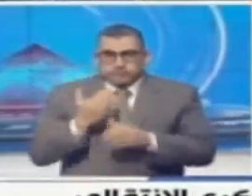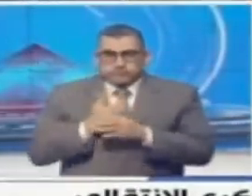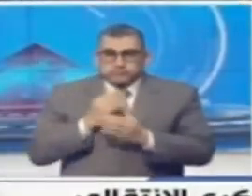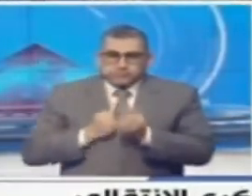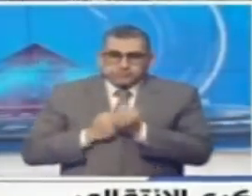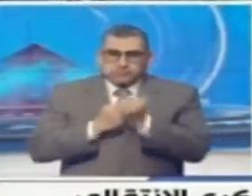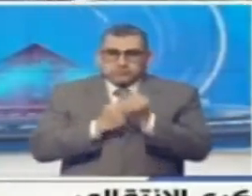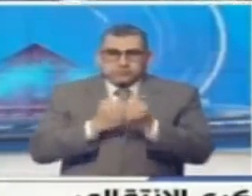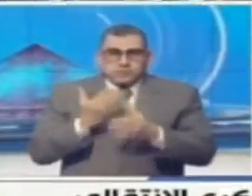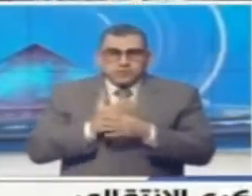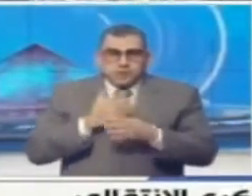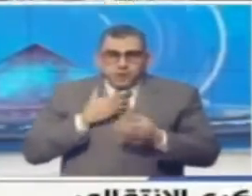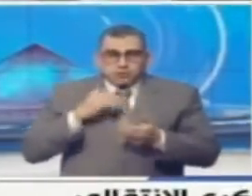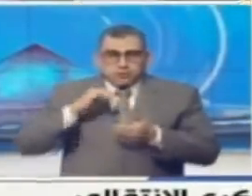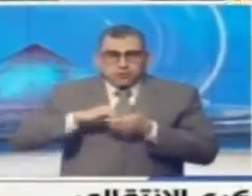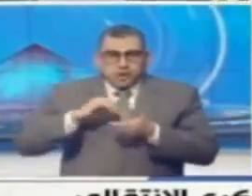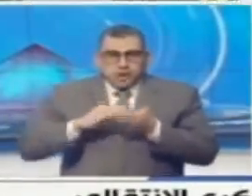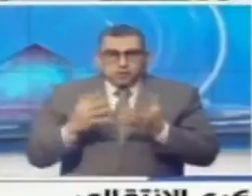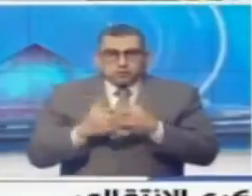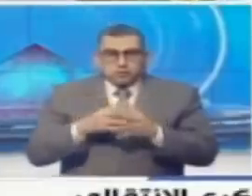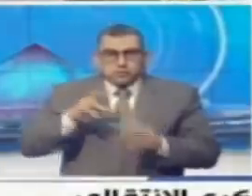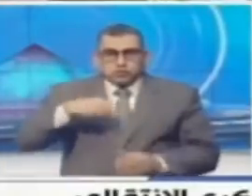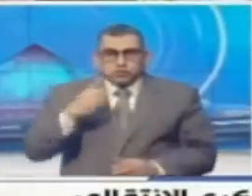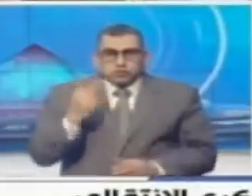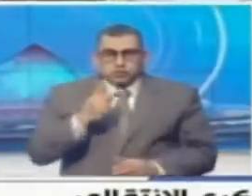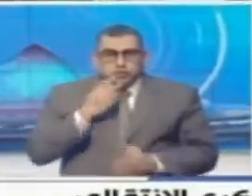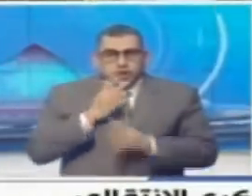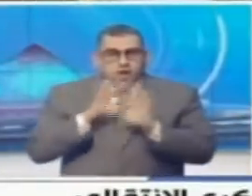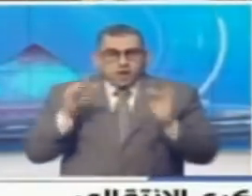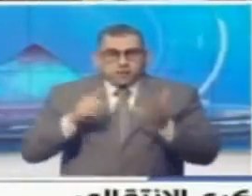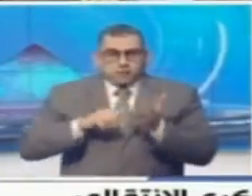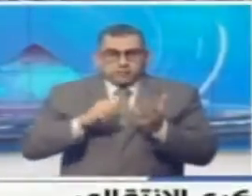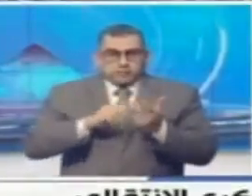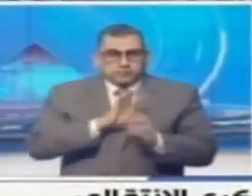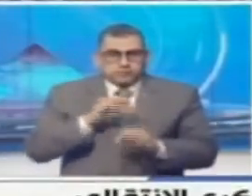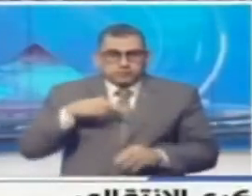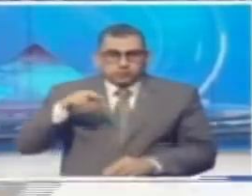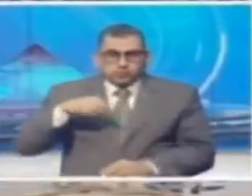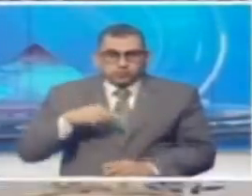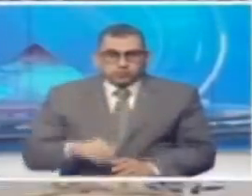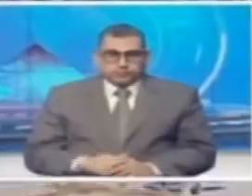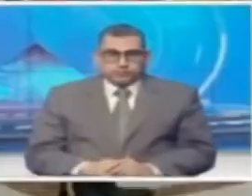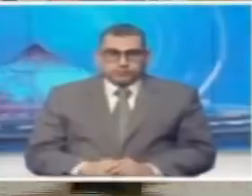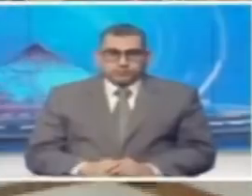قدما بأطر التعاون الثنائي على شتى الأصعدة.